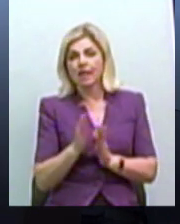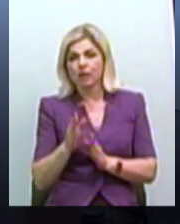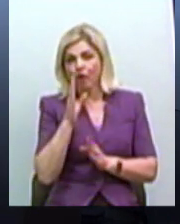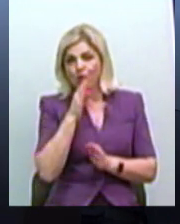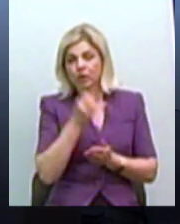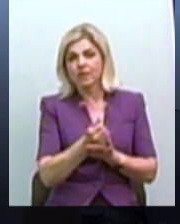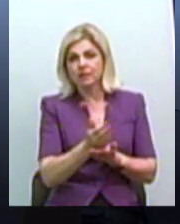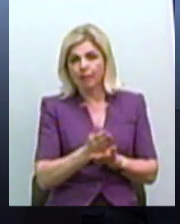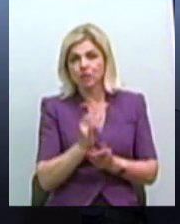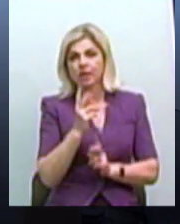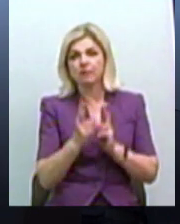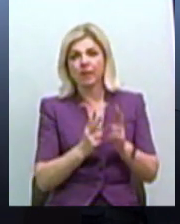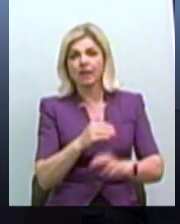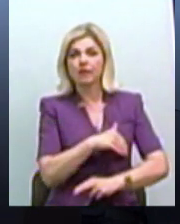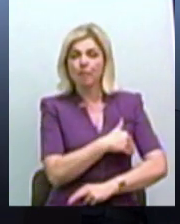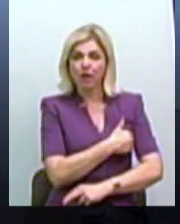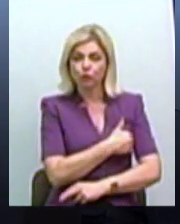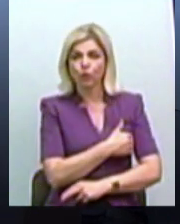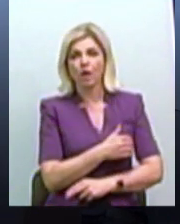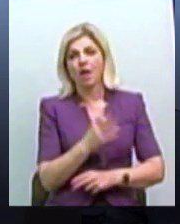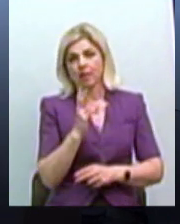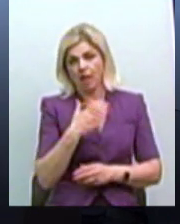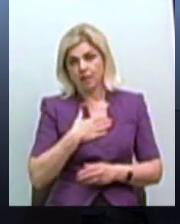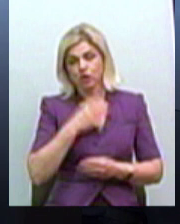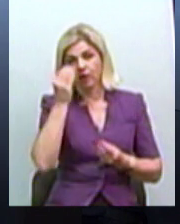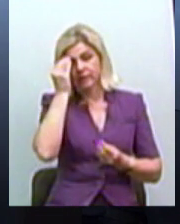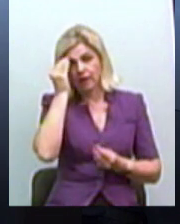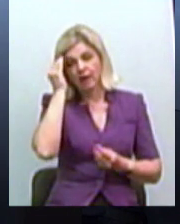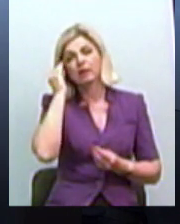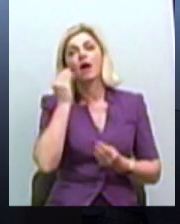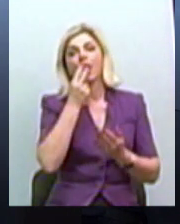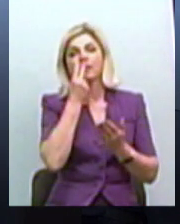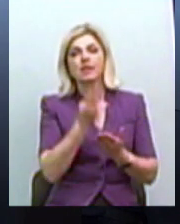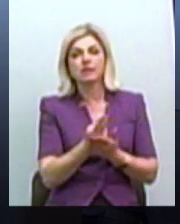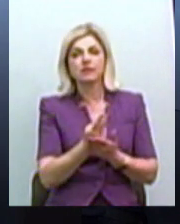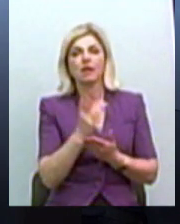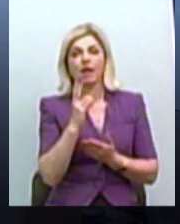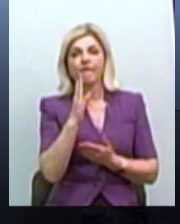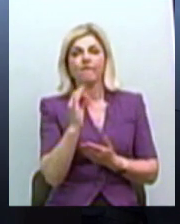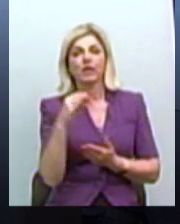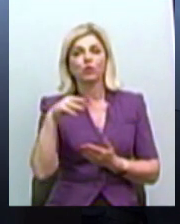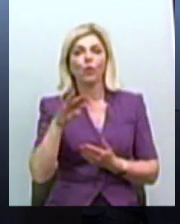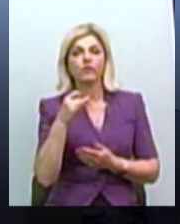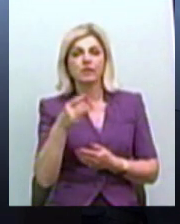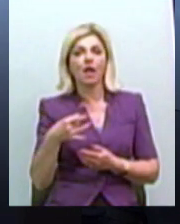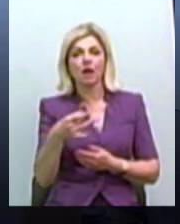и изменение температуры, которое, на наш взгляд, опять-таки отразится на Витовском районе